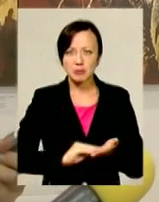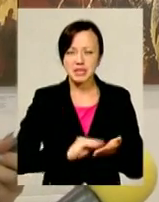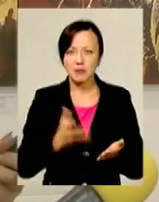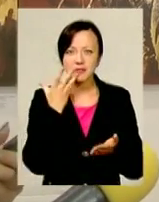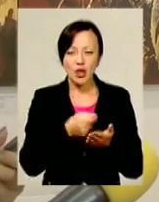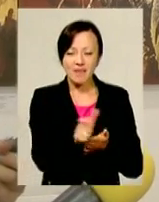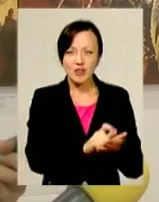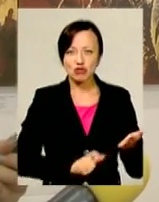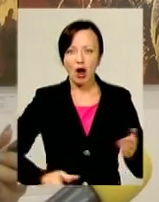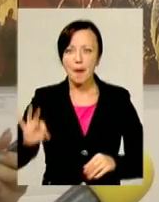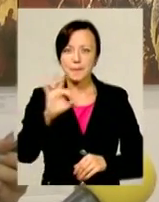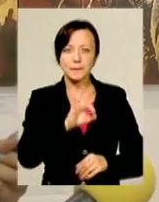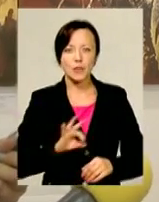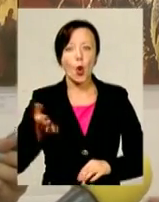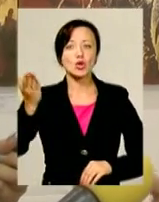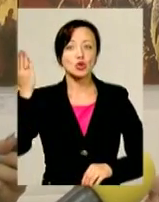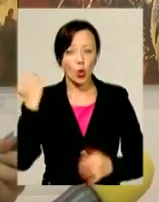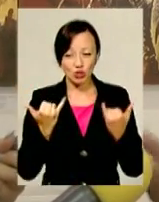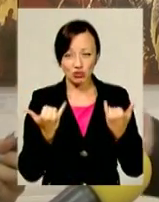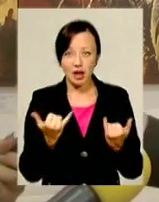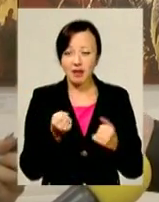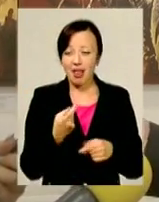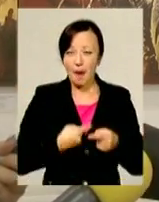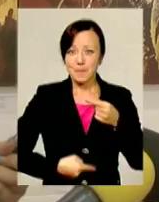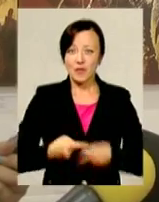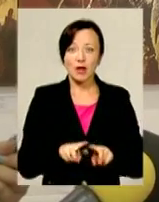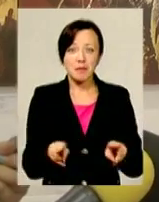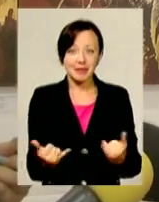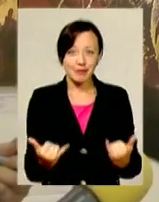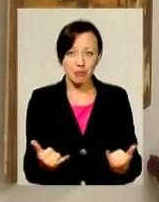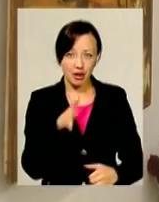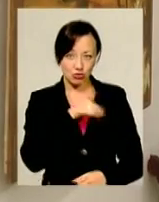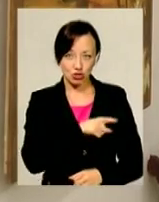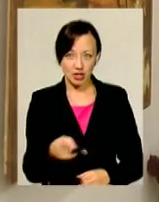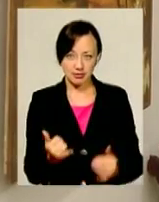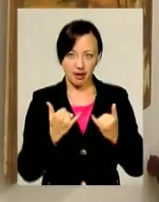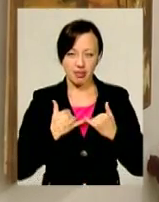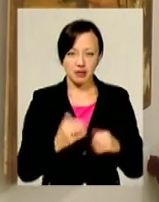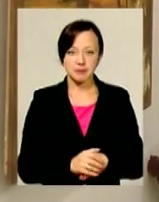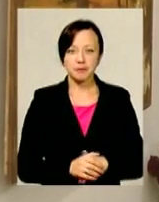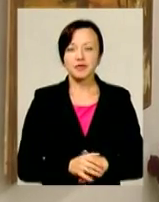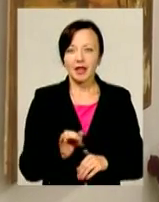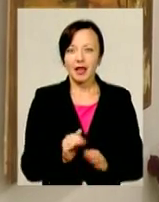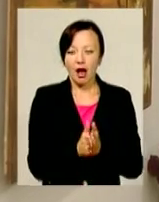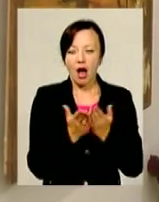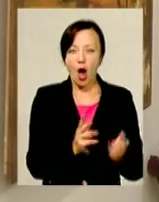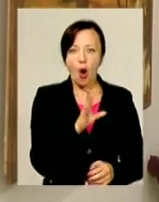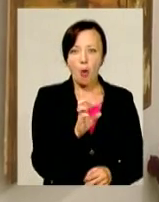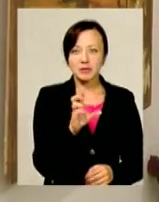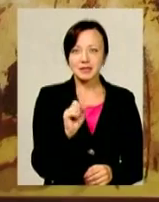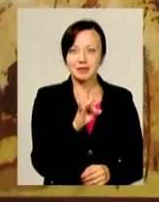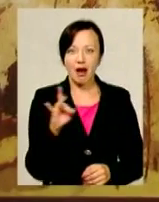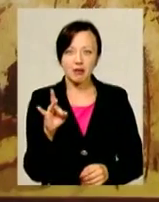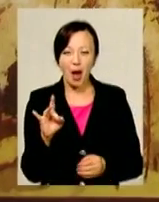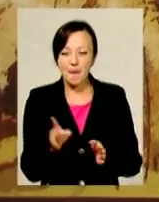поемах, віршах про той час, але він повернувся як теперішній час для нас. Та й Кобзар Шевченка митець порівнює із